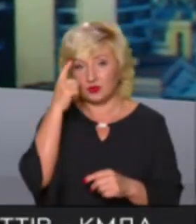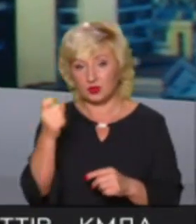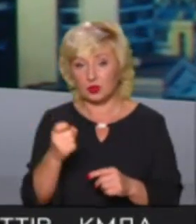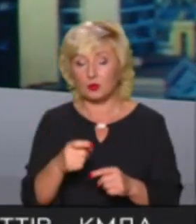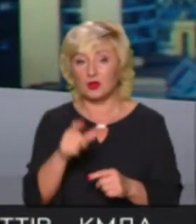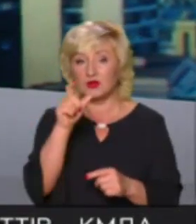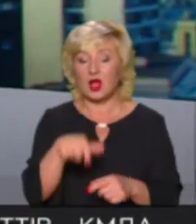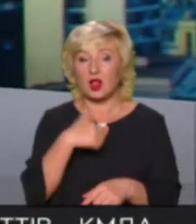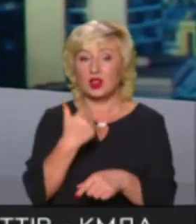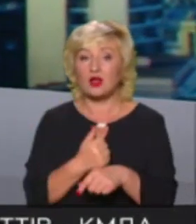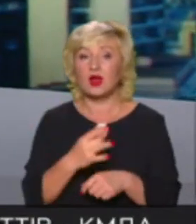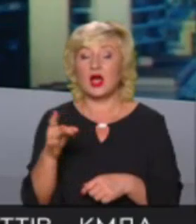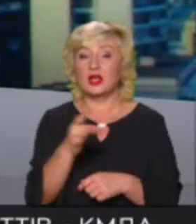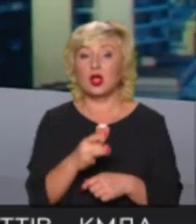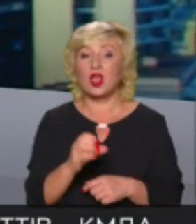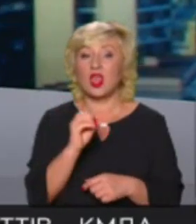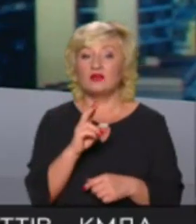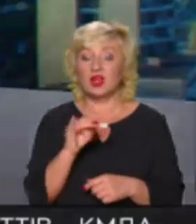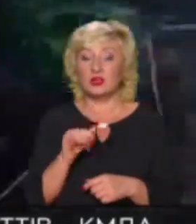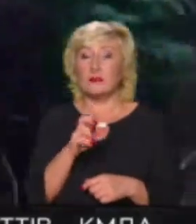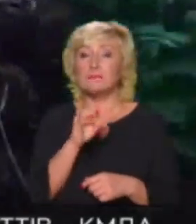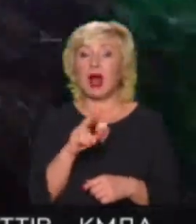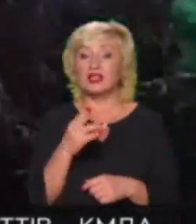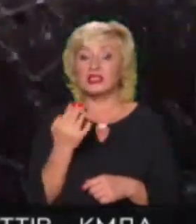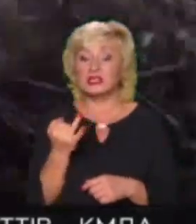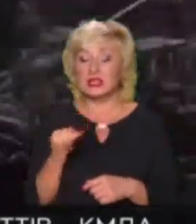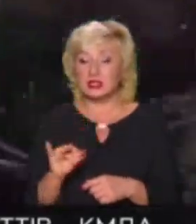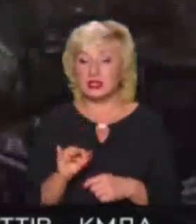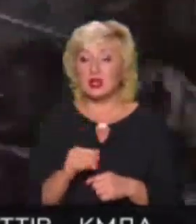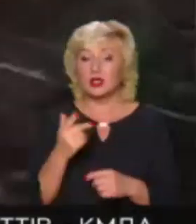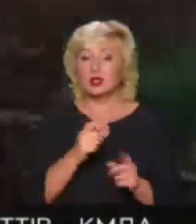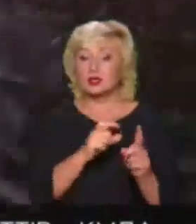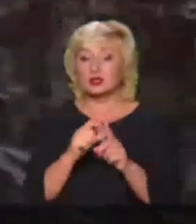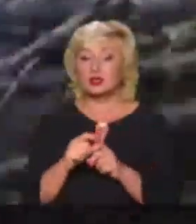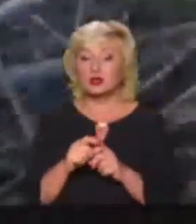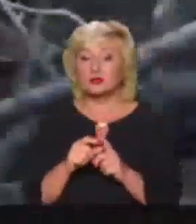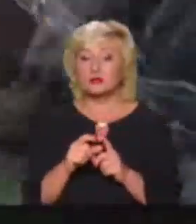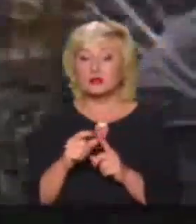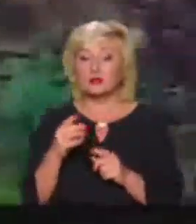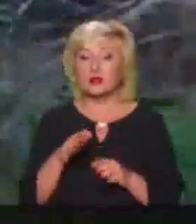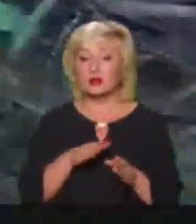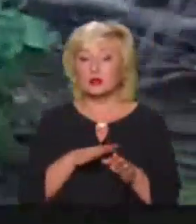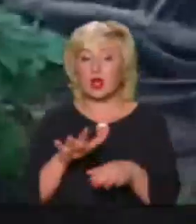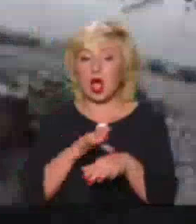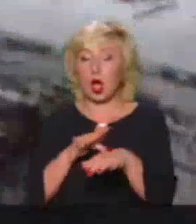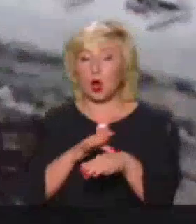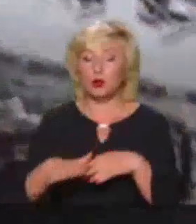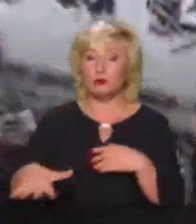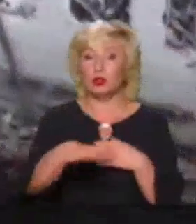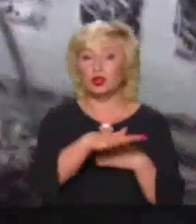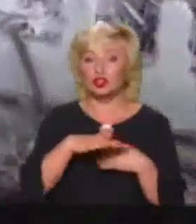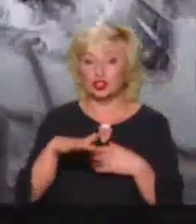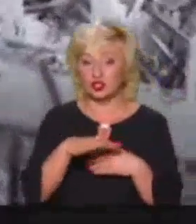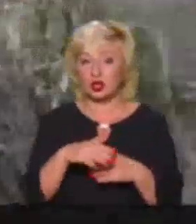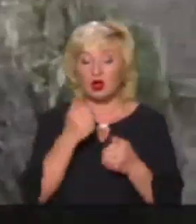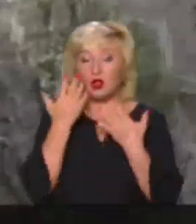званий в регіону Євген балецький за його словами триматися на голі полощині коли